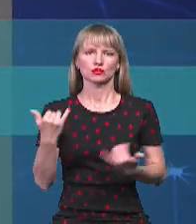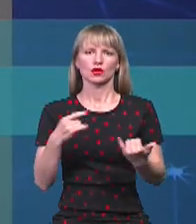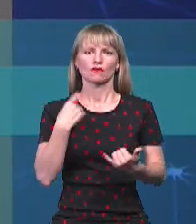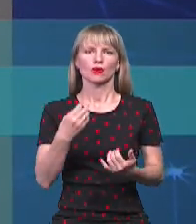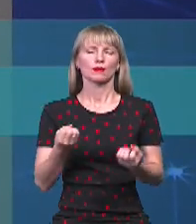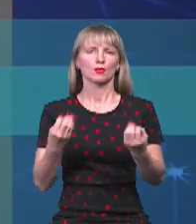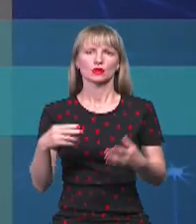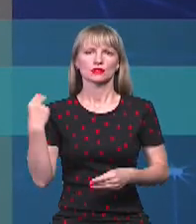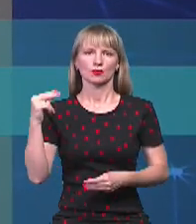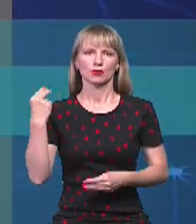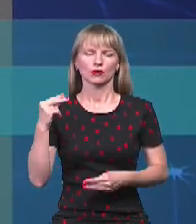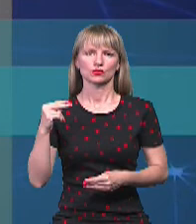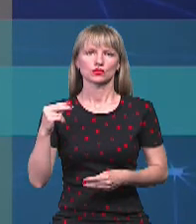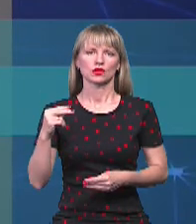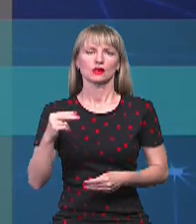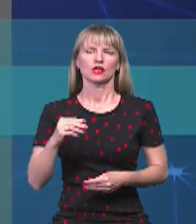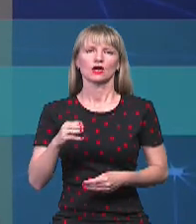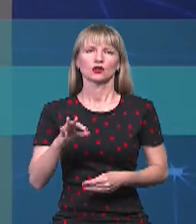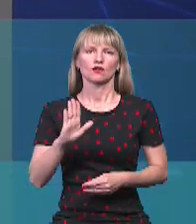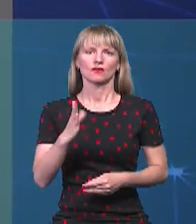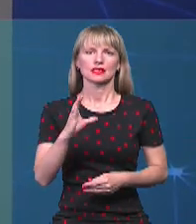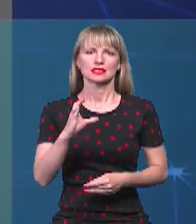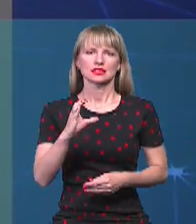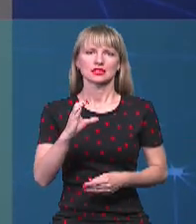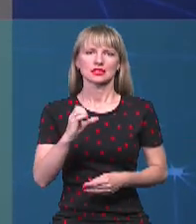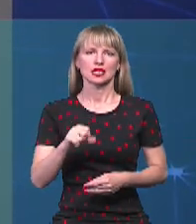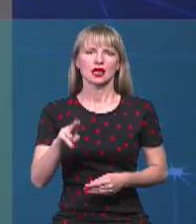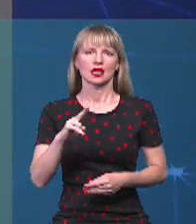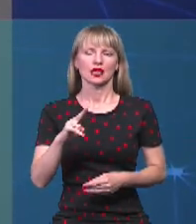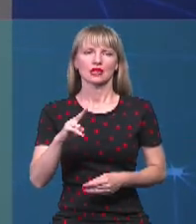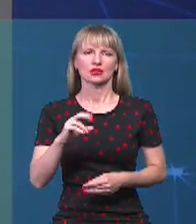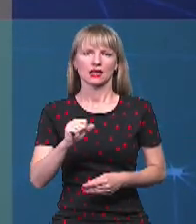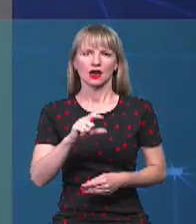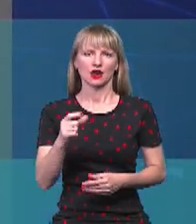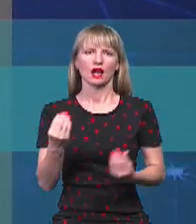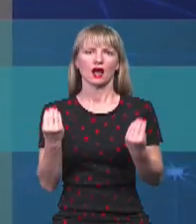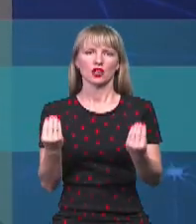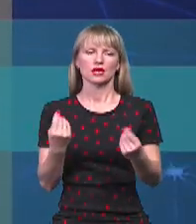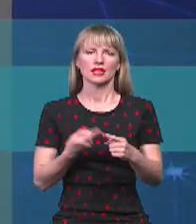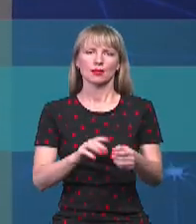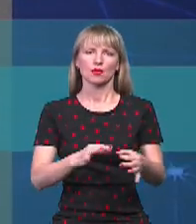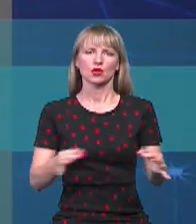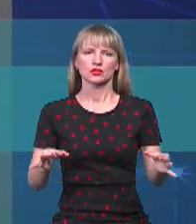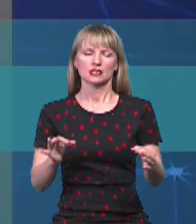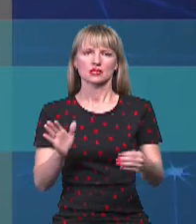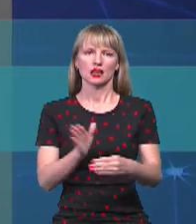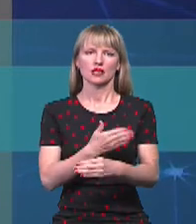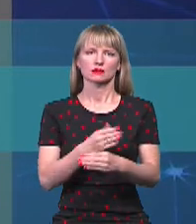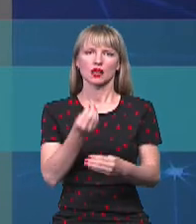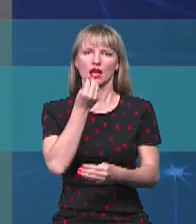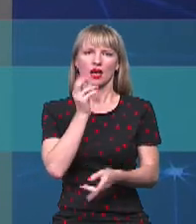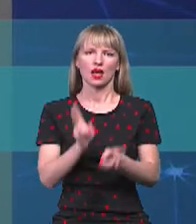берем просто Запорожье, да. То в садиках намного качественнее, потому что вот этот процесс, он разбит.